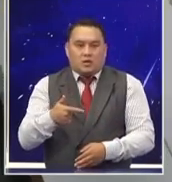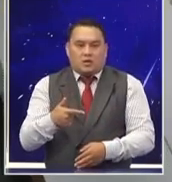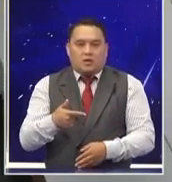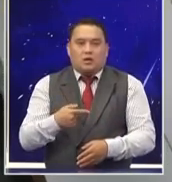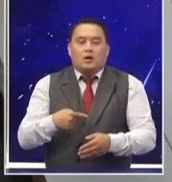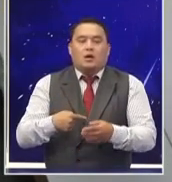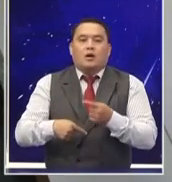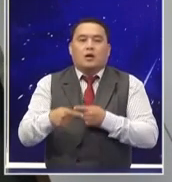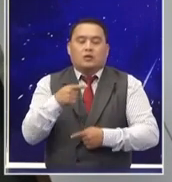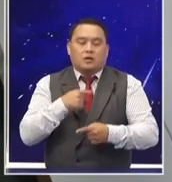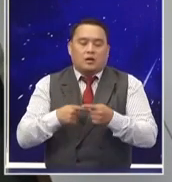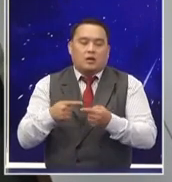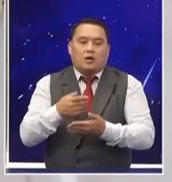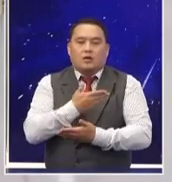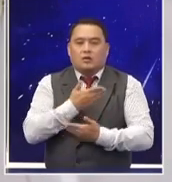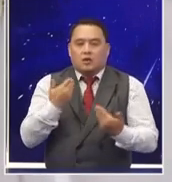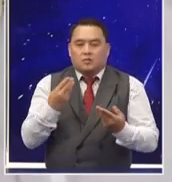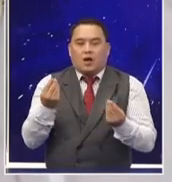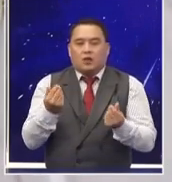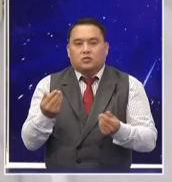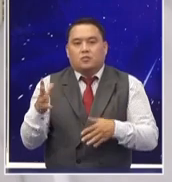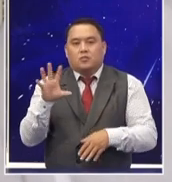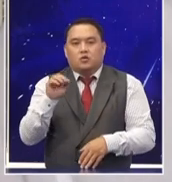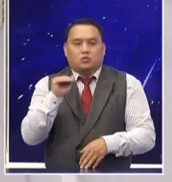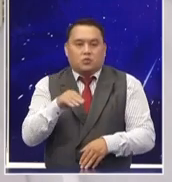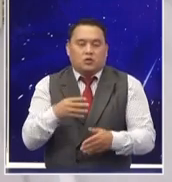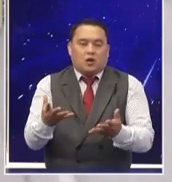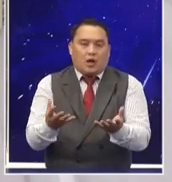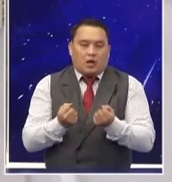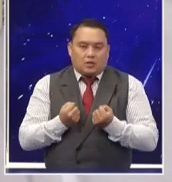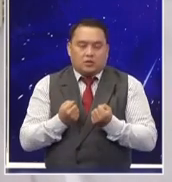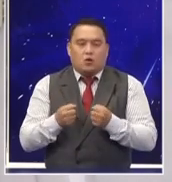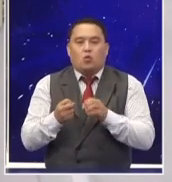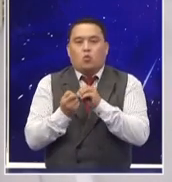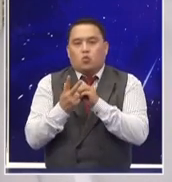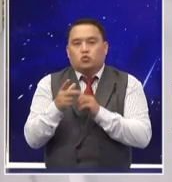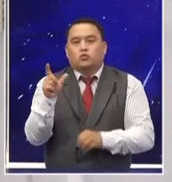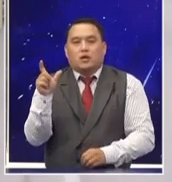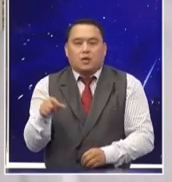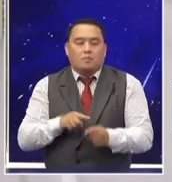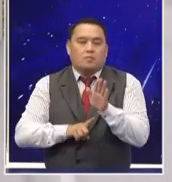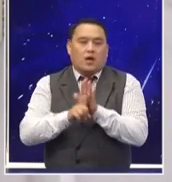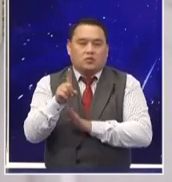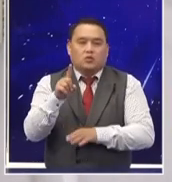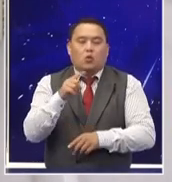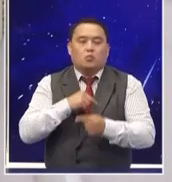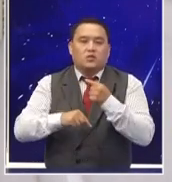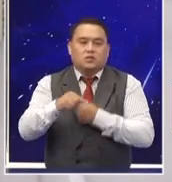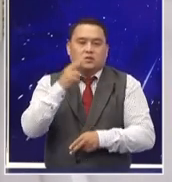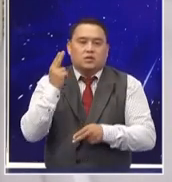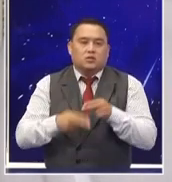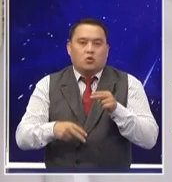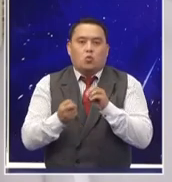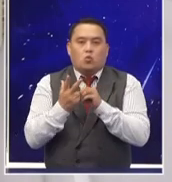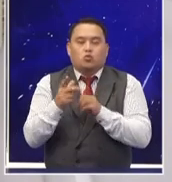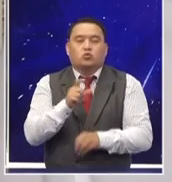қайтарымсыз грант ұтып аласыз. 2020 жылы бізде 13 адам бастау бизнесті тәмамдағаннан кейін